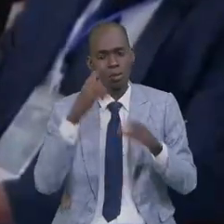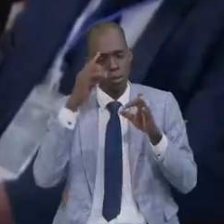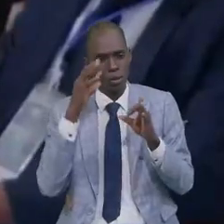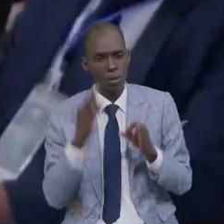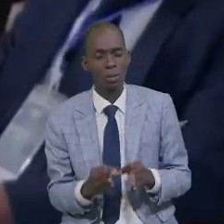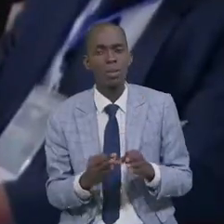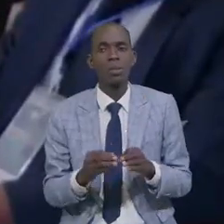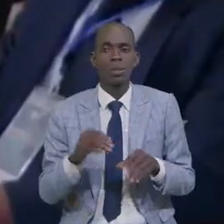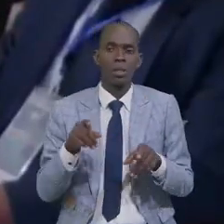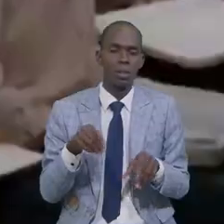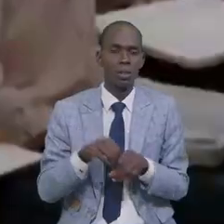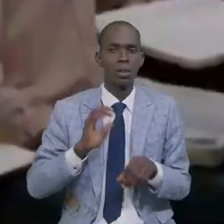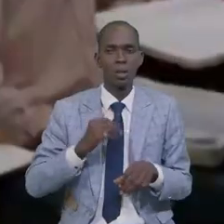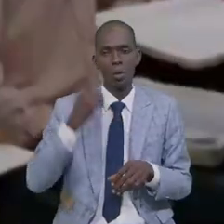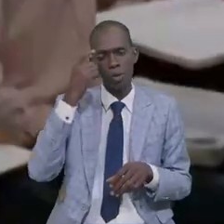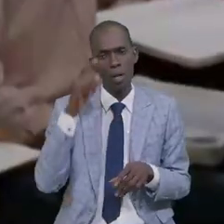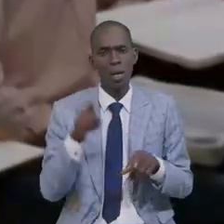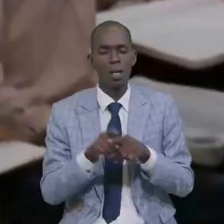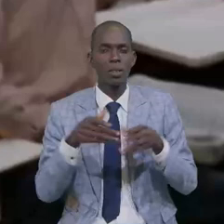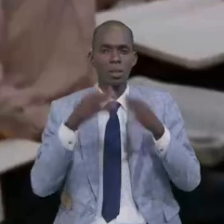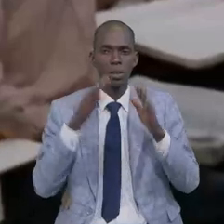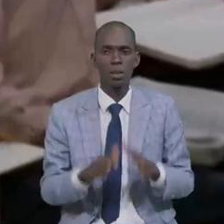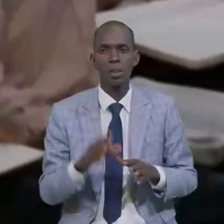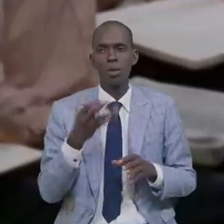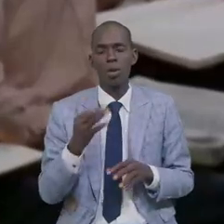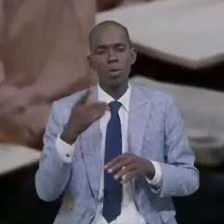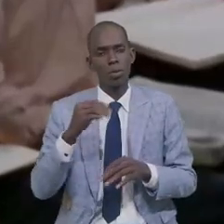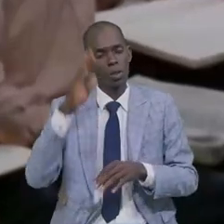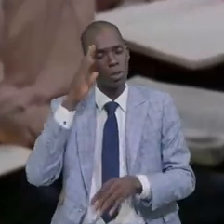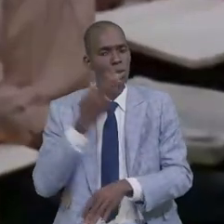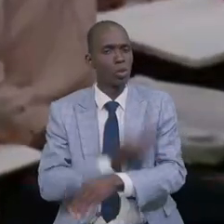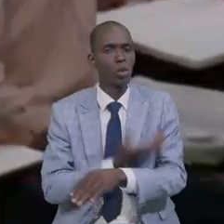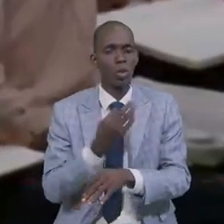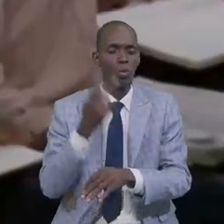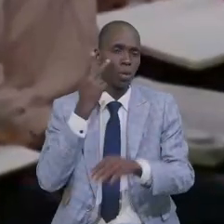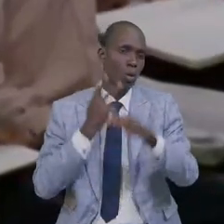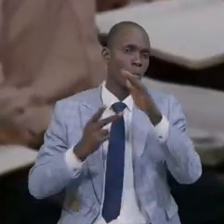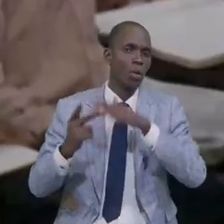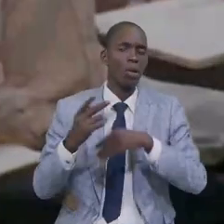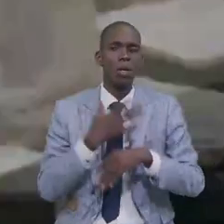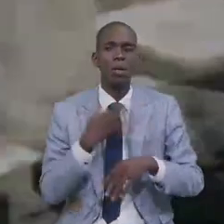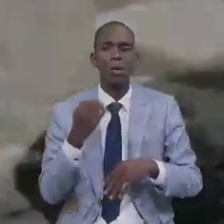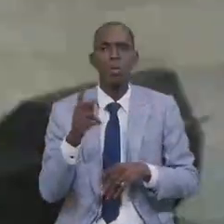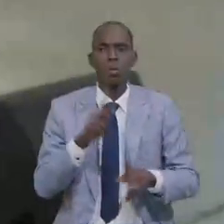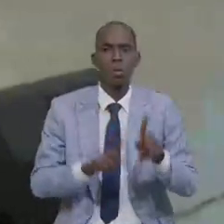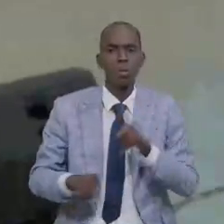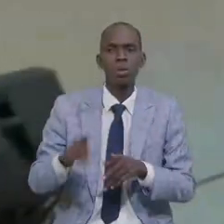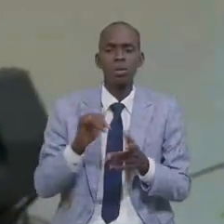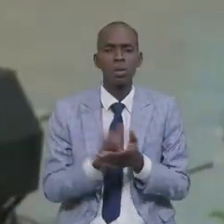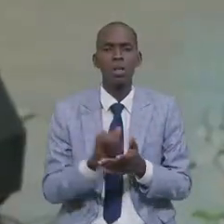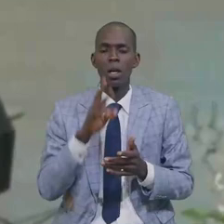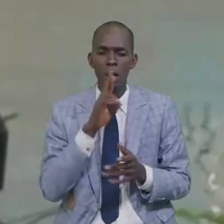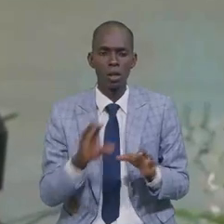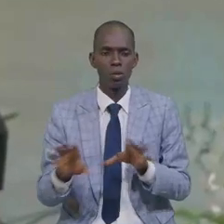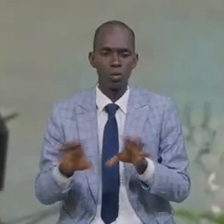nos pensées en tant que leader du peuple de Dieu, des fils, des prophètes et de